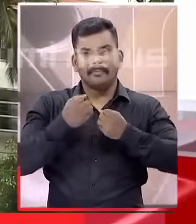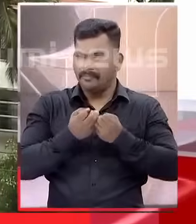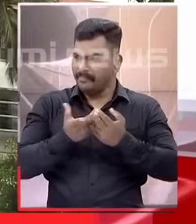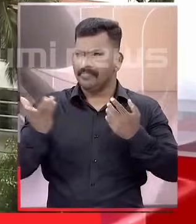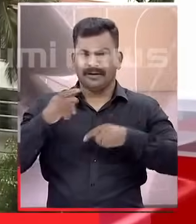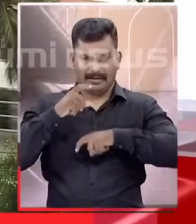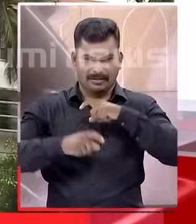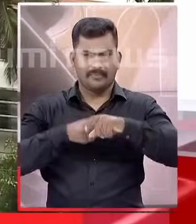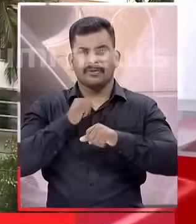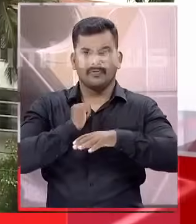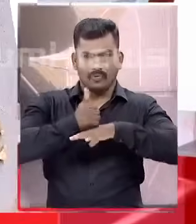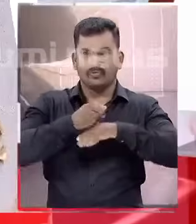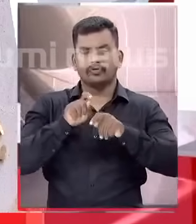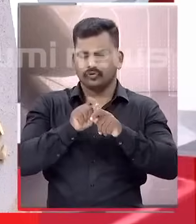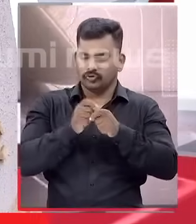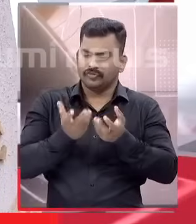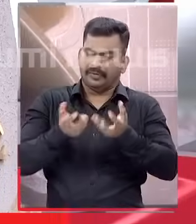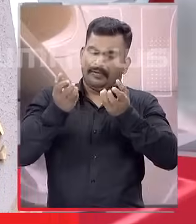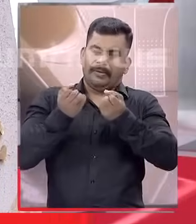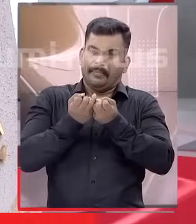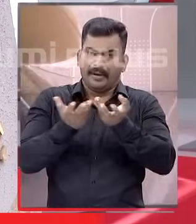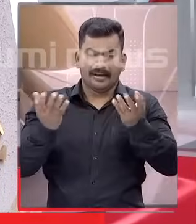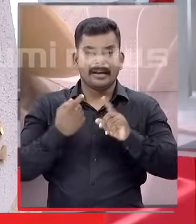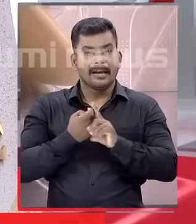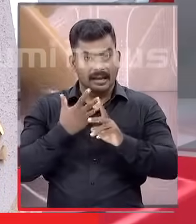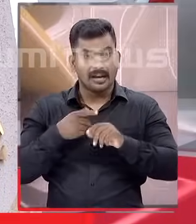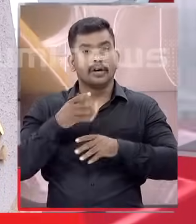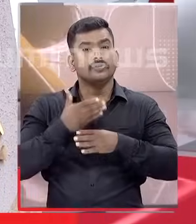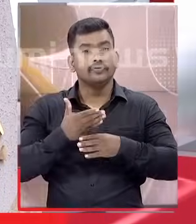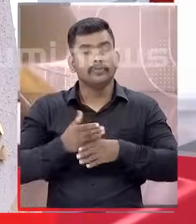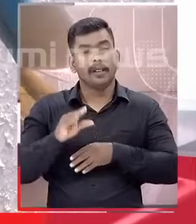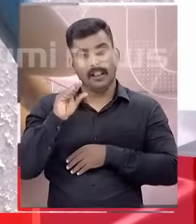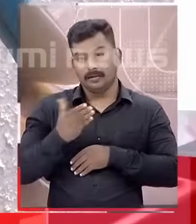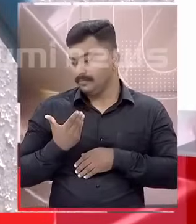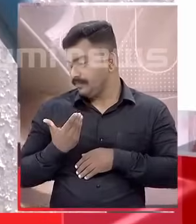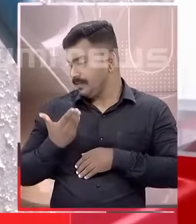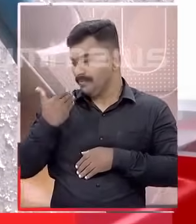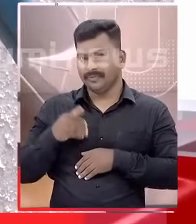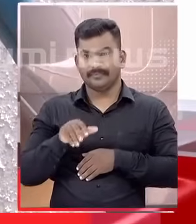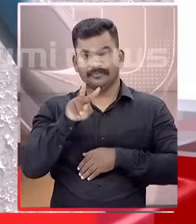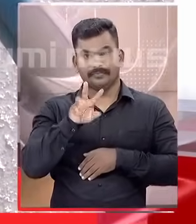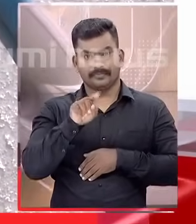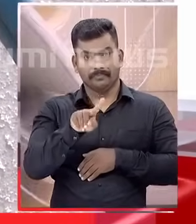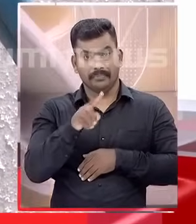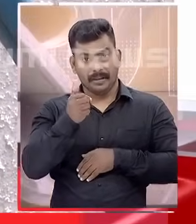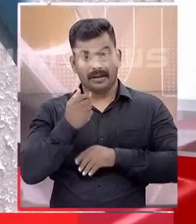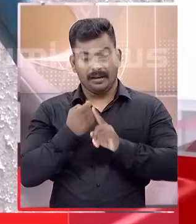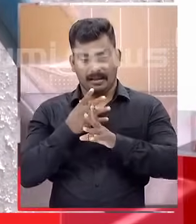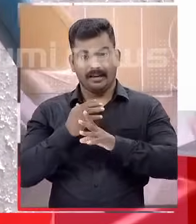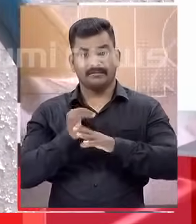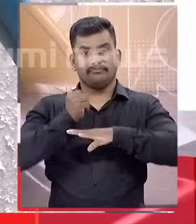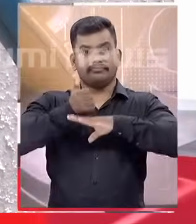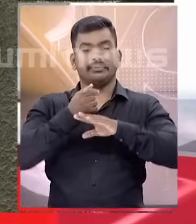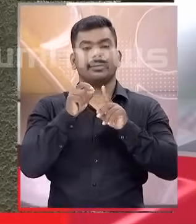മേഖലകളിലെ ഉള്ള ജോലി കിട്ടാനുള്ള സാധ്യത കൂടുതലാണ്. ഇപ്പൊ കേരളത്തിനെ സംബന്ധിച്ചുള്ള ഈ സർക്കാർ 2016 പിണറായി വിജയൻ സർക്കാർ അധികാരത്തിലേറിയ